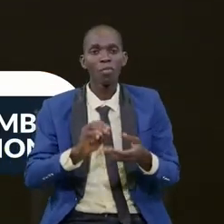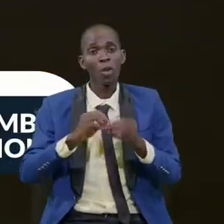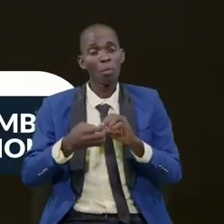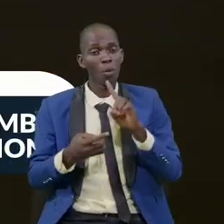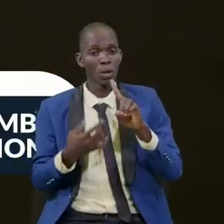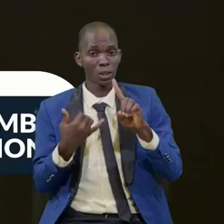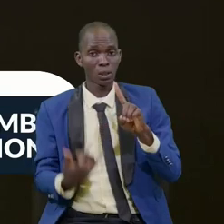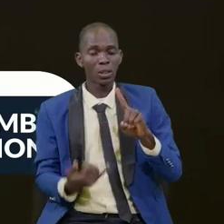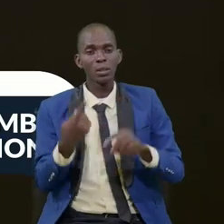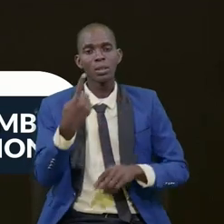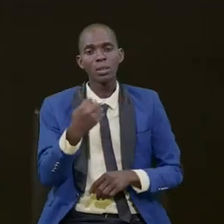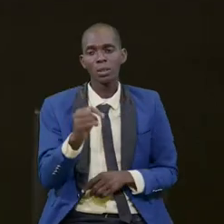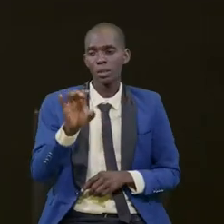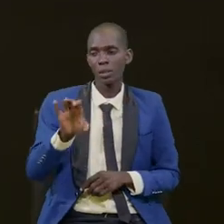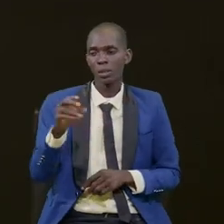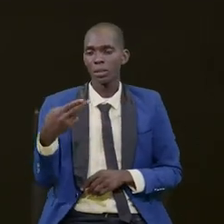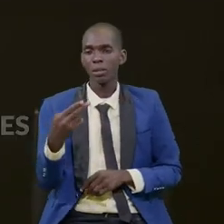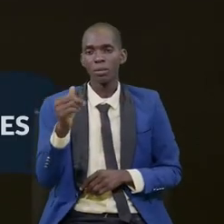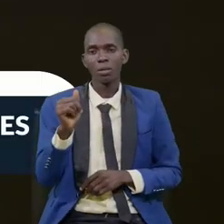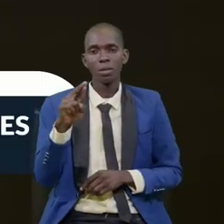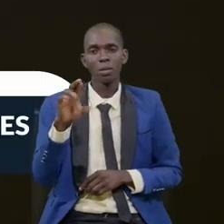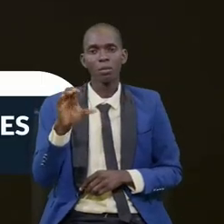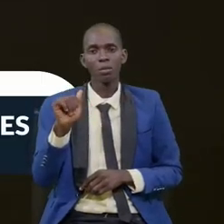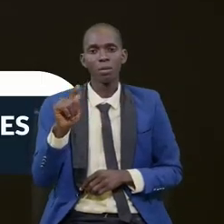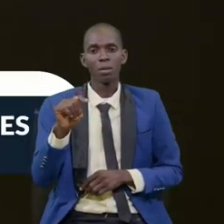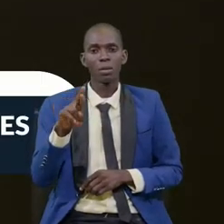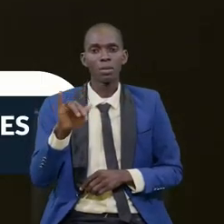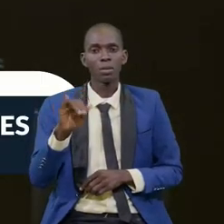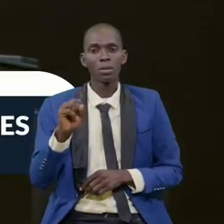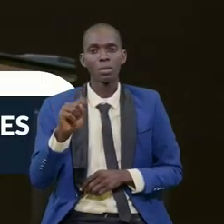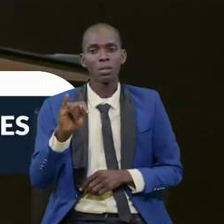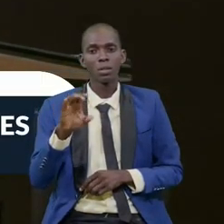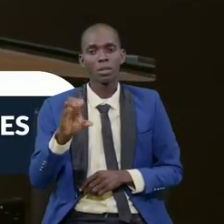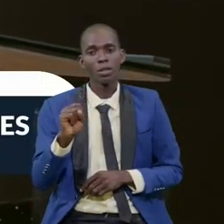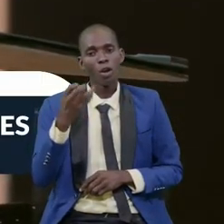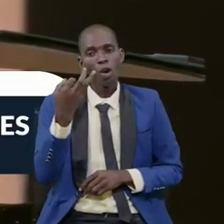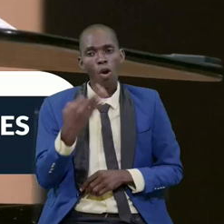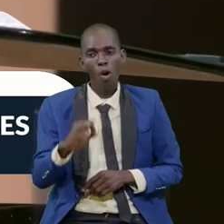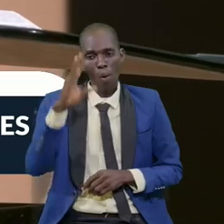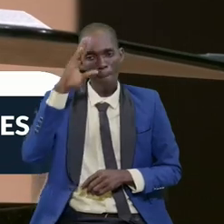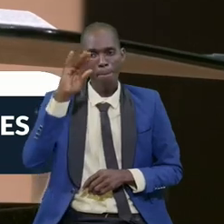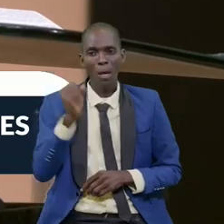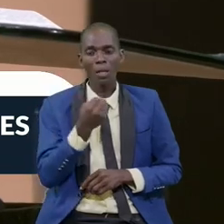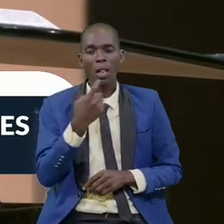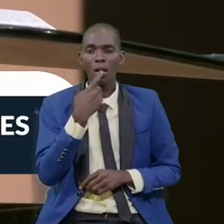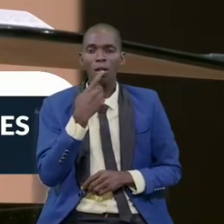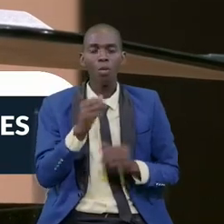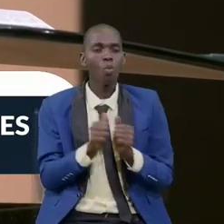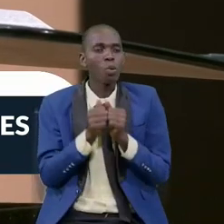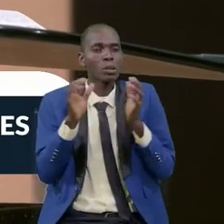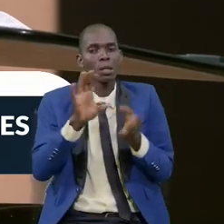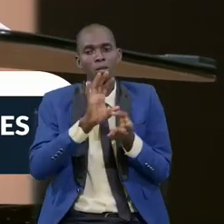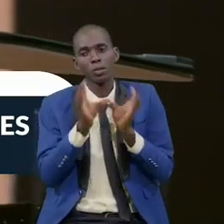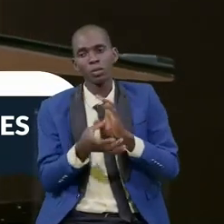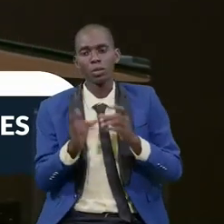premier point, c'est les caractéristiques des langues des hommes sans la